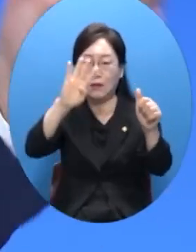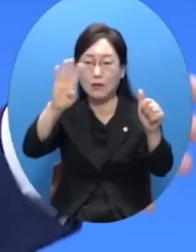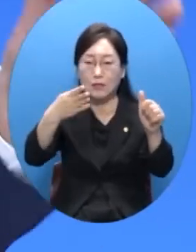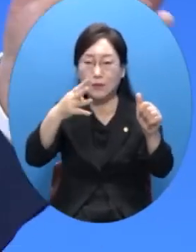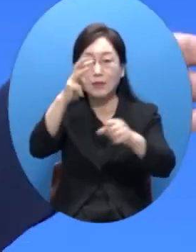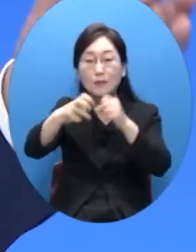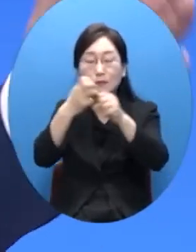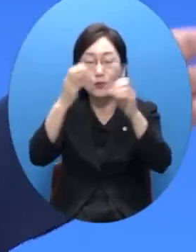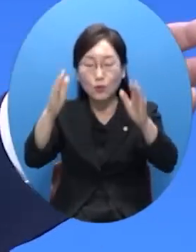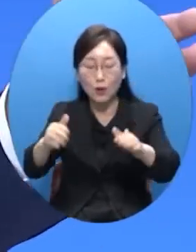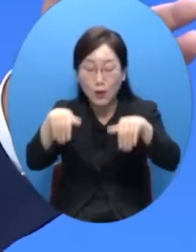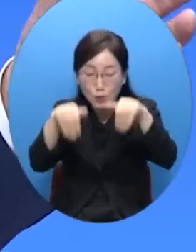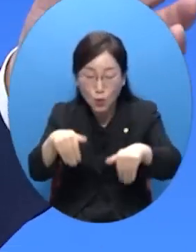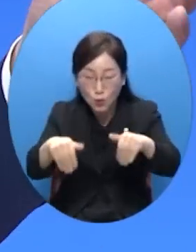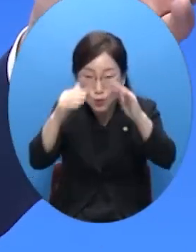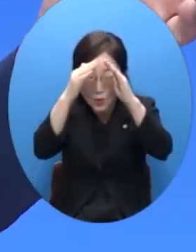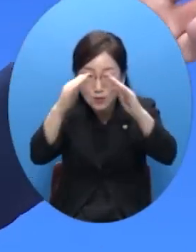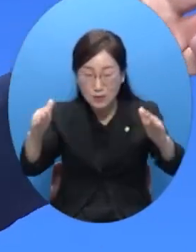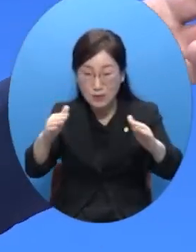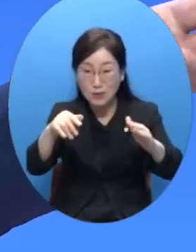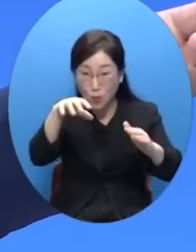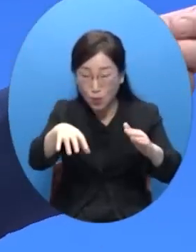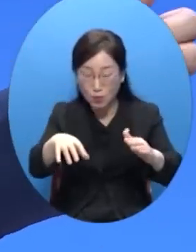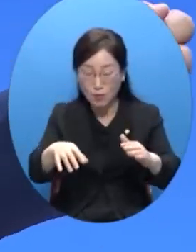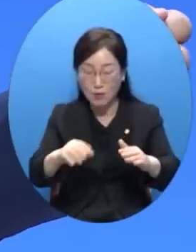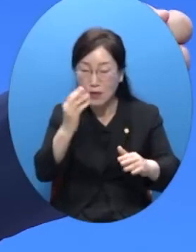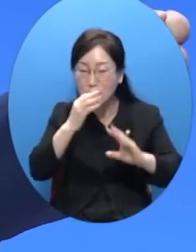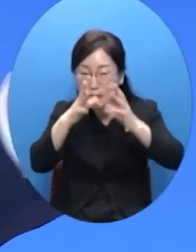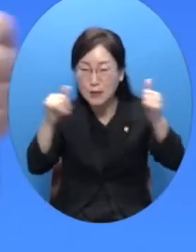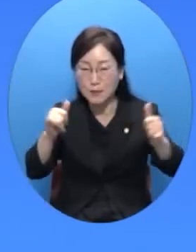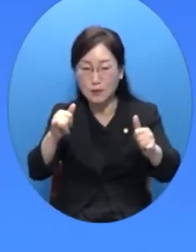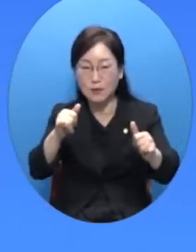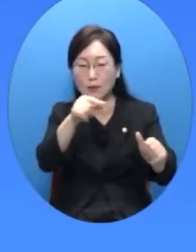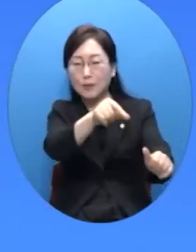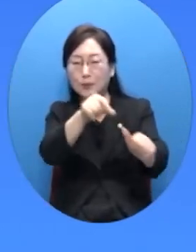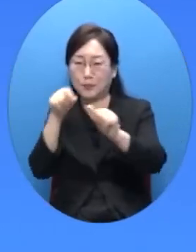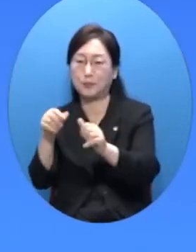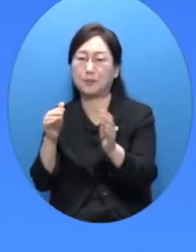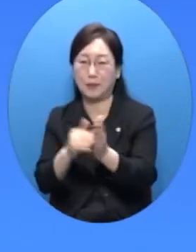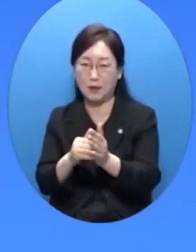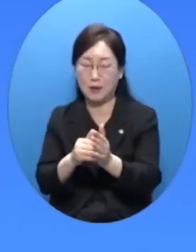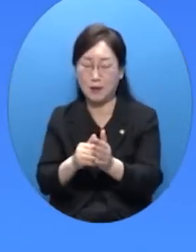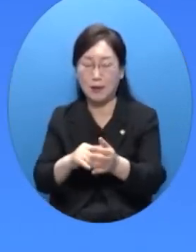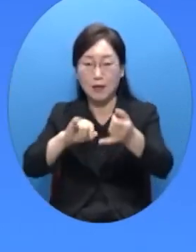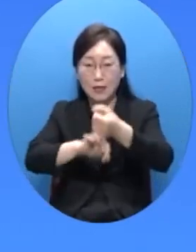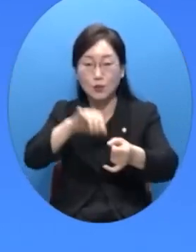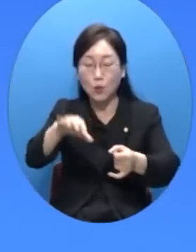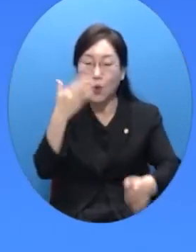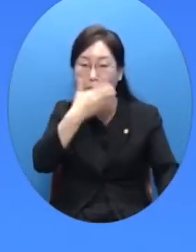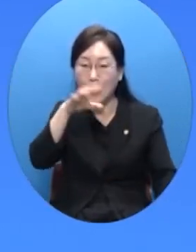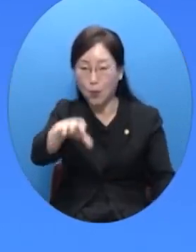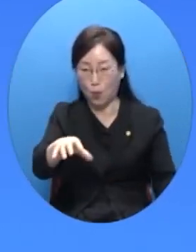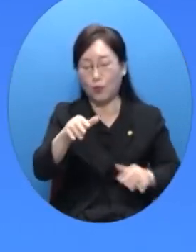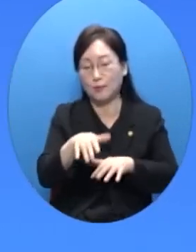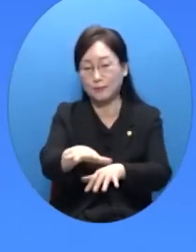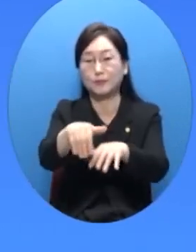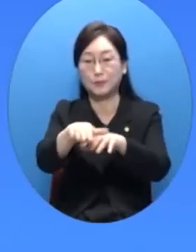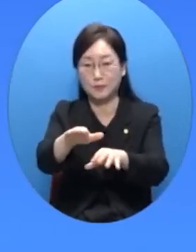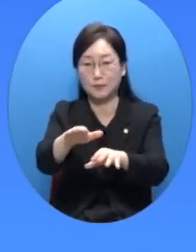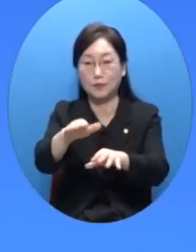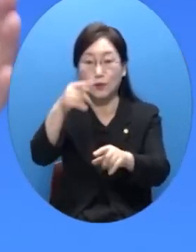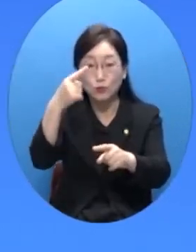430년 동안 종살이 하던 이스라엘 백성을 애굽에서 인도해내서 약속의 땅 가나안으로 갑니다.